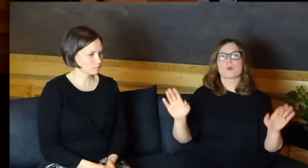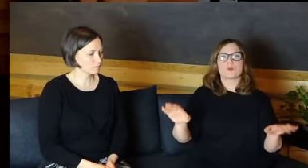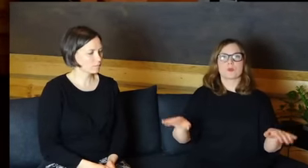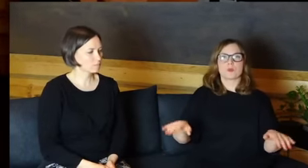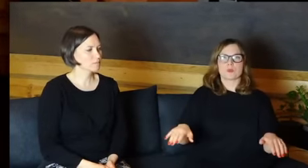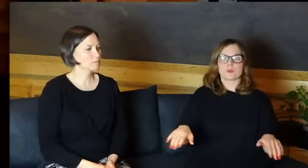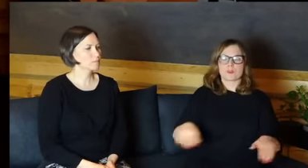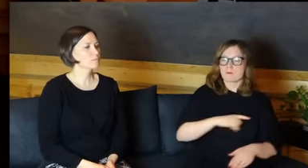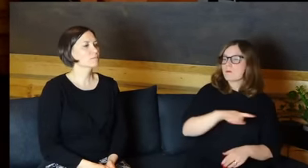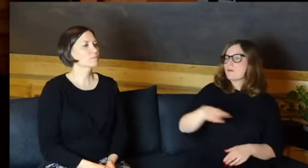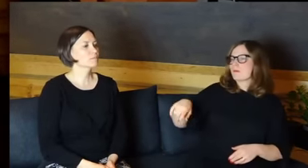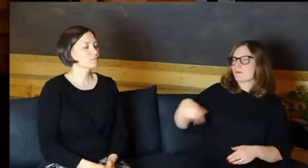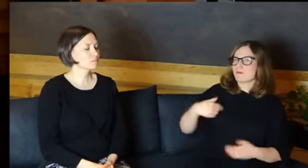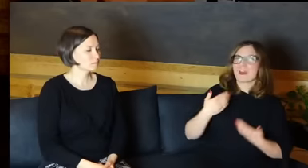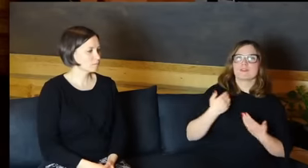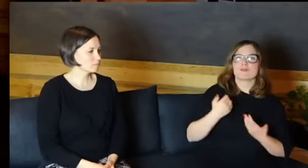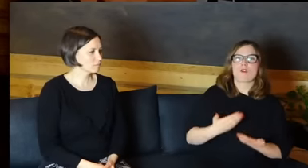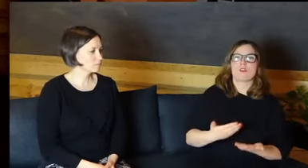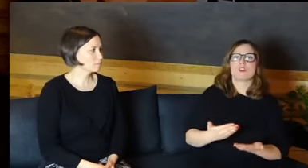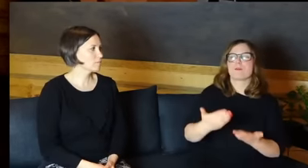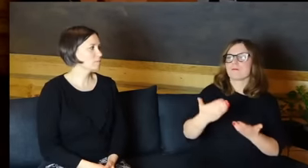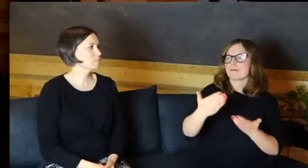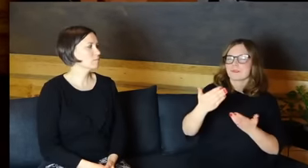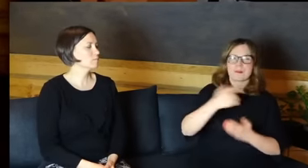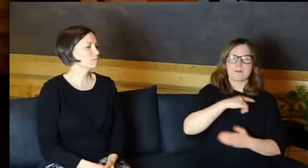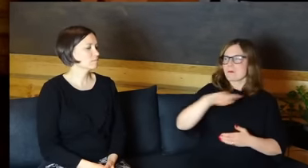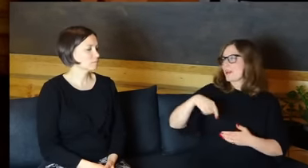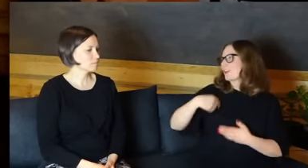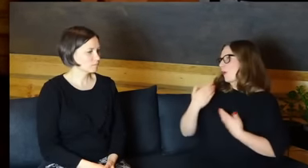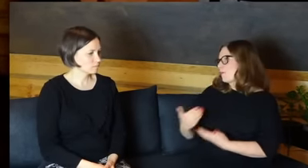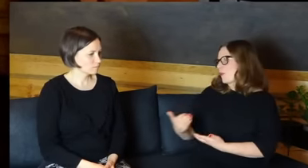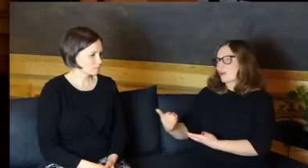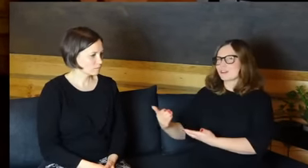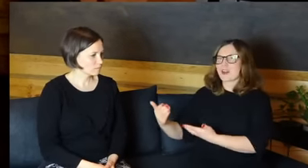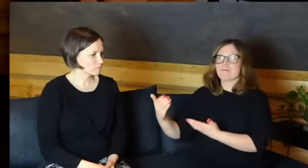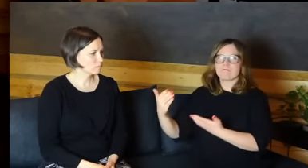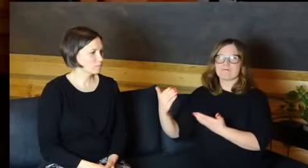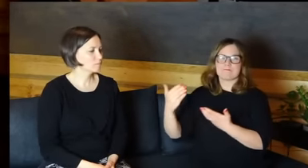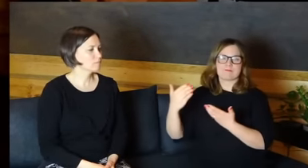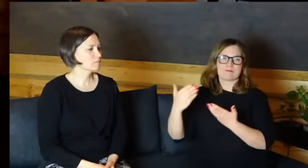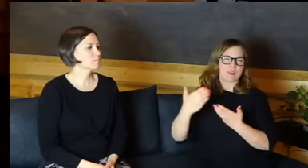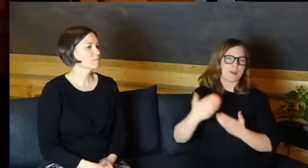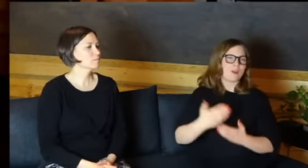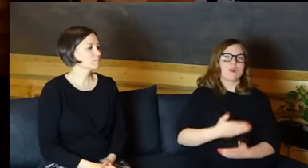ja me toivotan, ja me toivotan